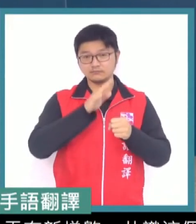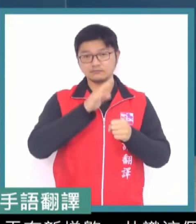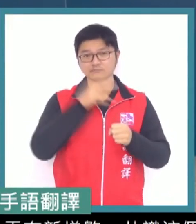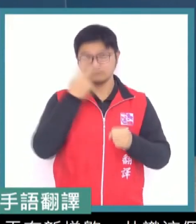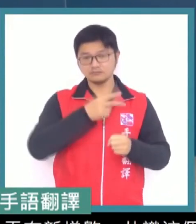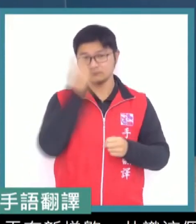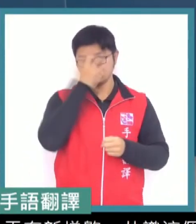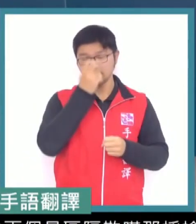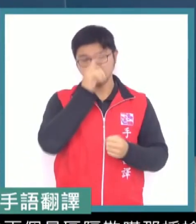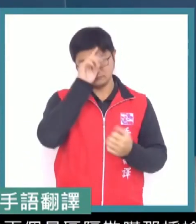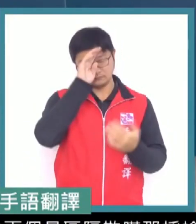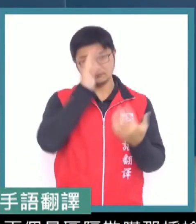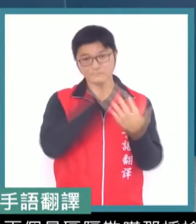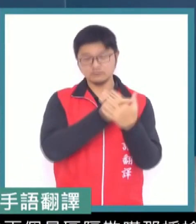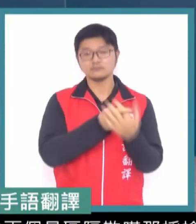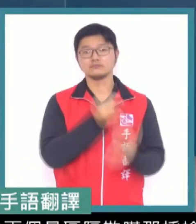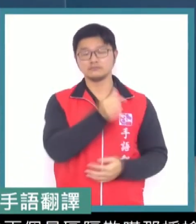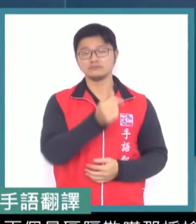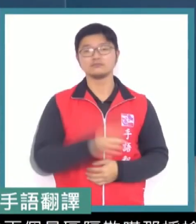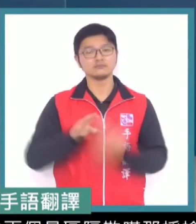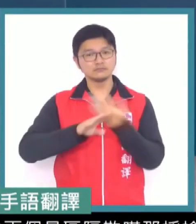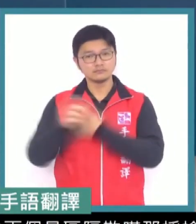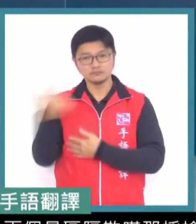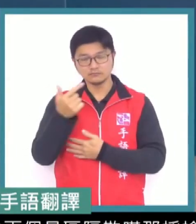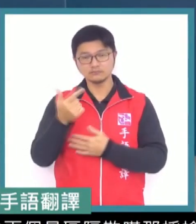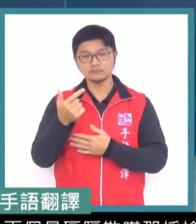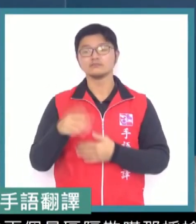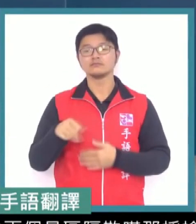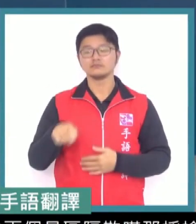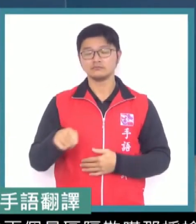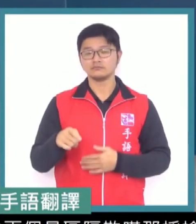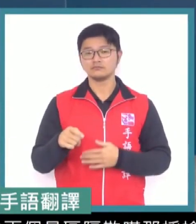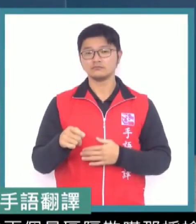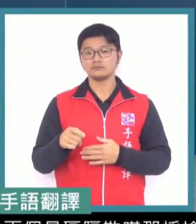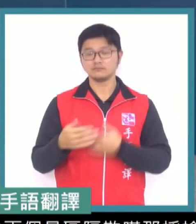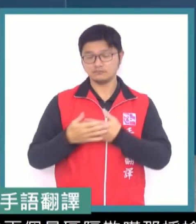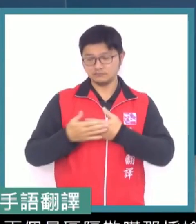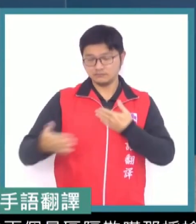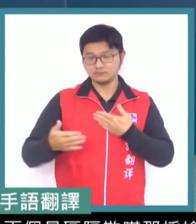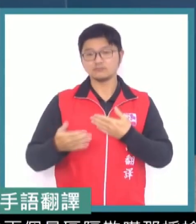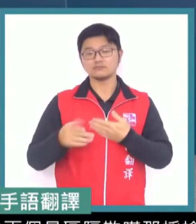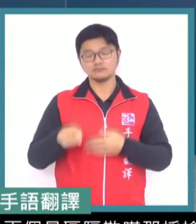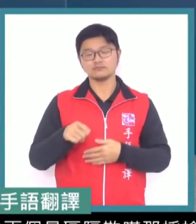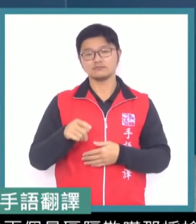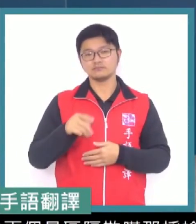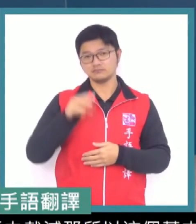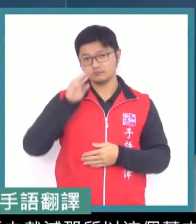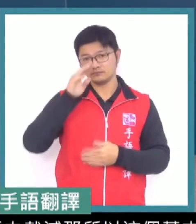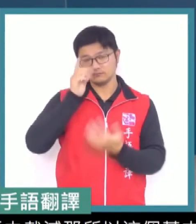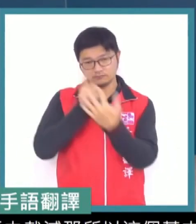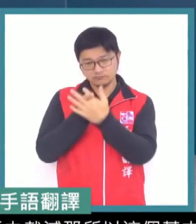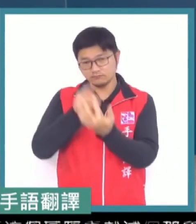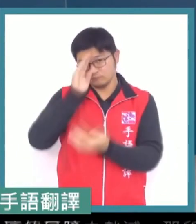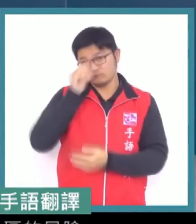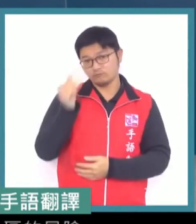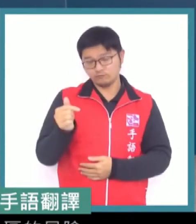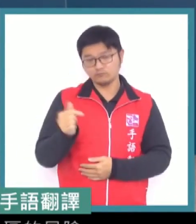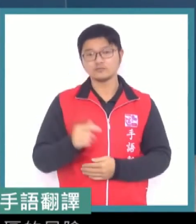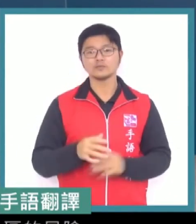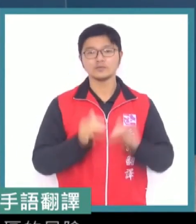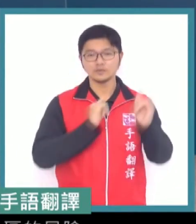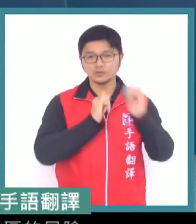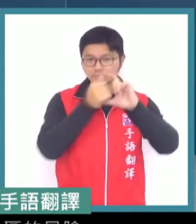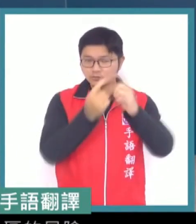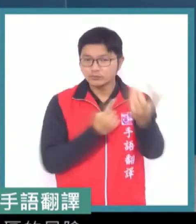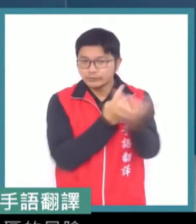这个居隔中裁减，那所以这个基本上比较没有社区的风险。那我来说明一